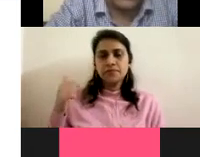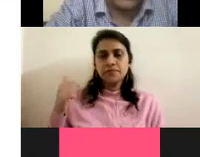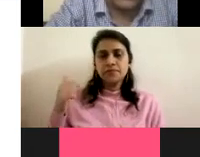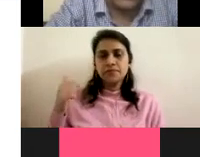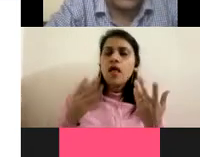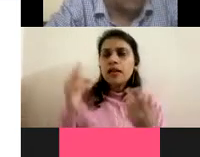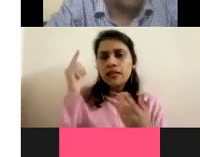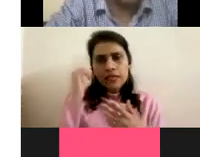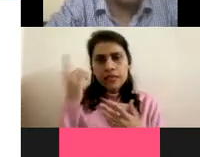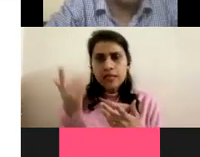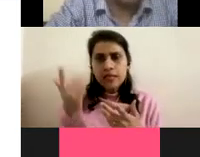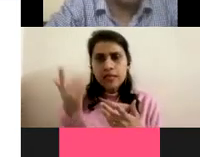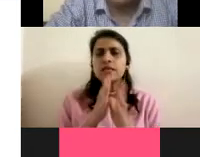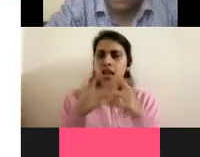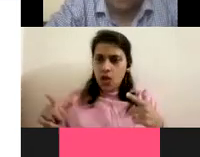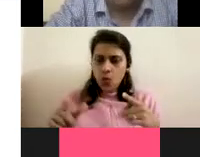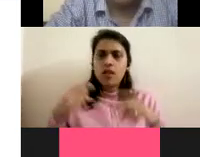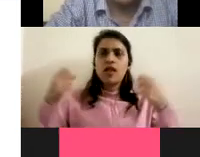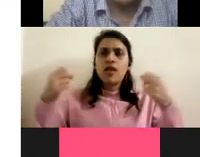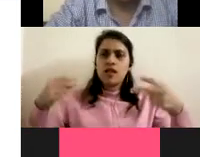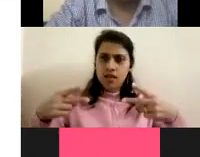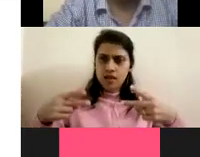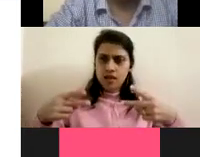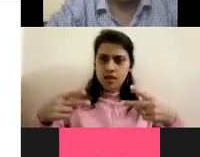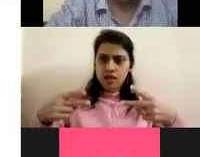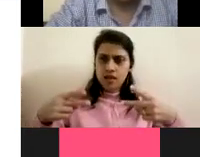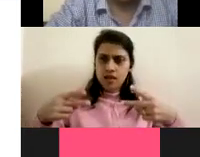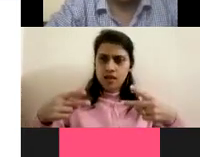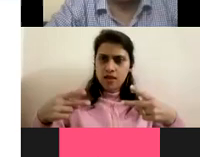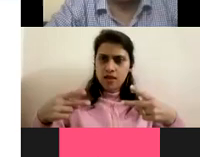क्लोज कैप्शनिंग साइन लैंग्वेज इंटरप्रिटेशन वेरी गुड पॉइंट केशव